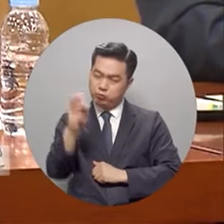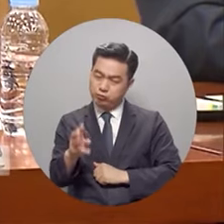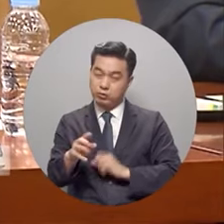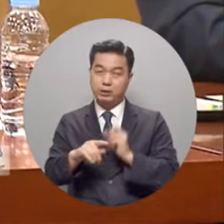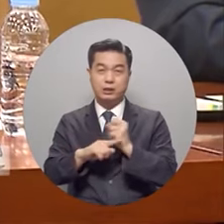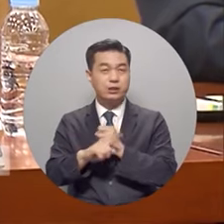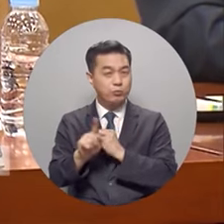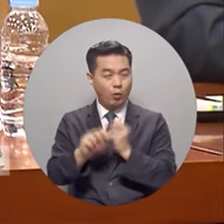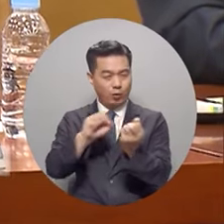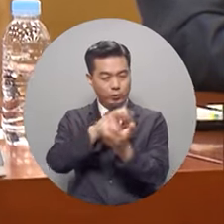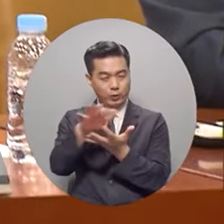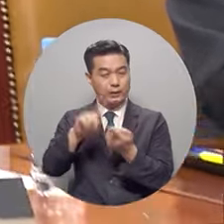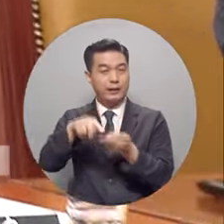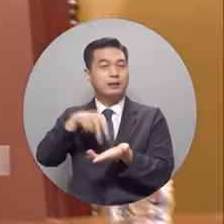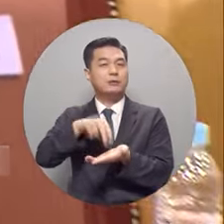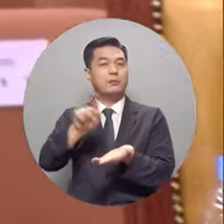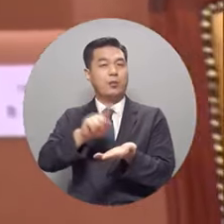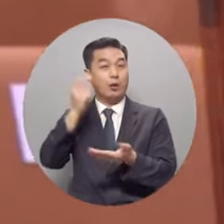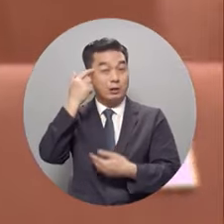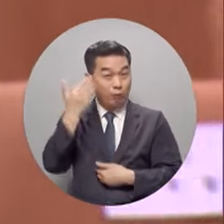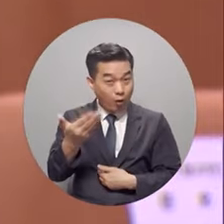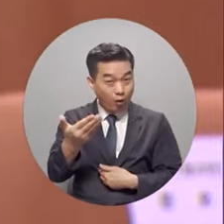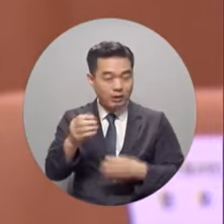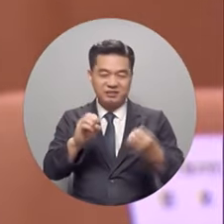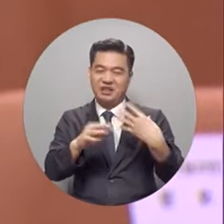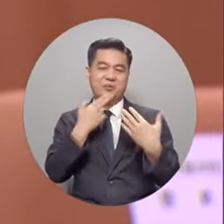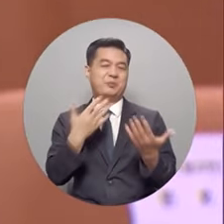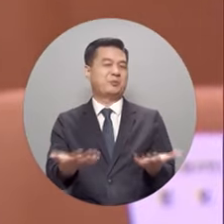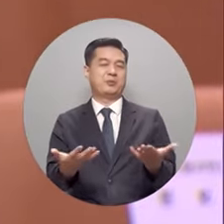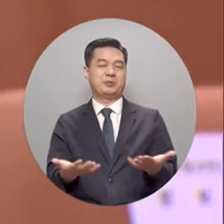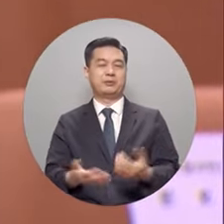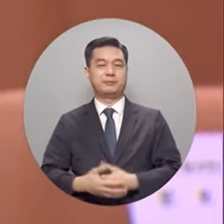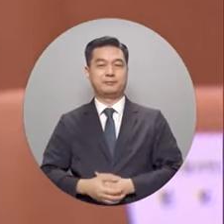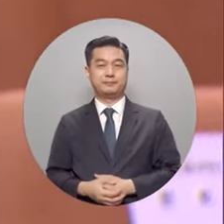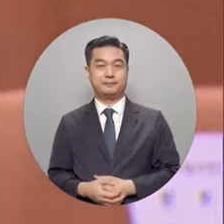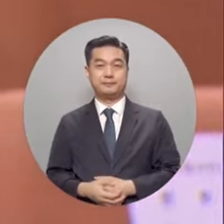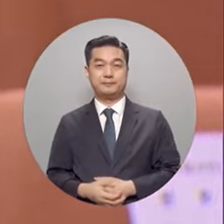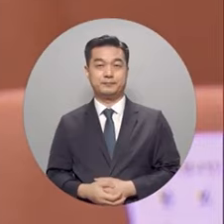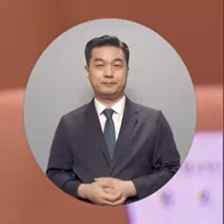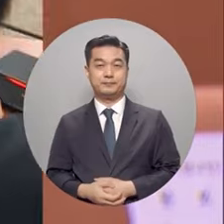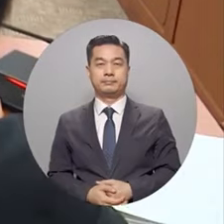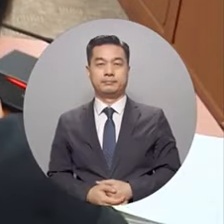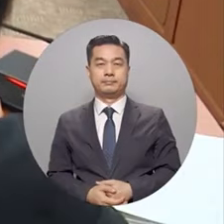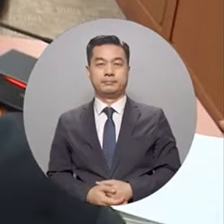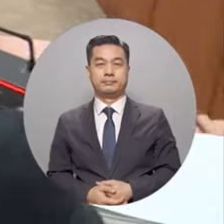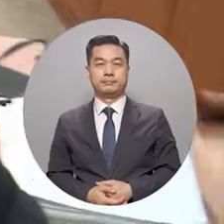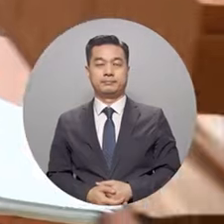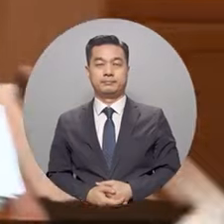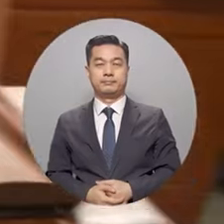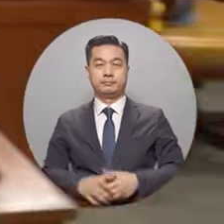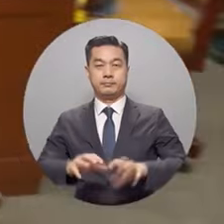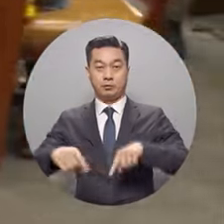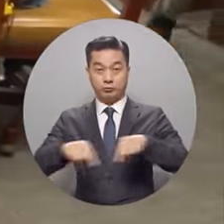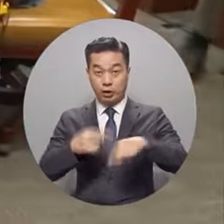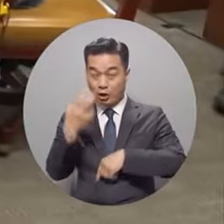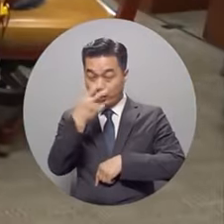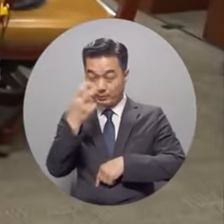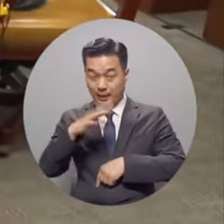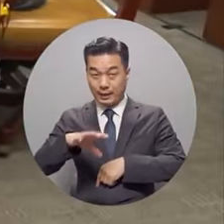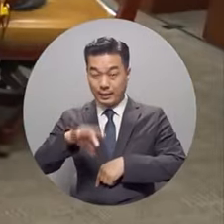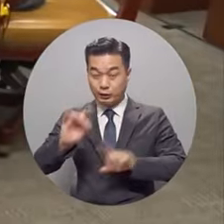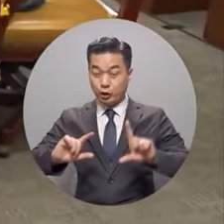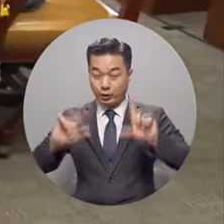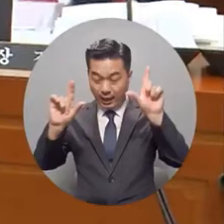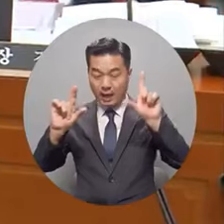논란에 대한 입장을 물었지만 답을 듣지 못했습니다. MBC 뉴스 이혜리입니다. 국정감사 첫날 국회